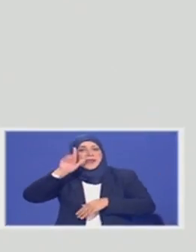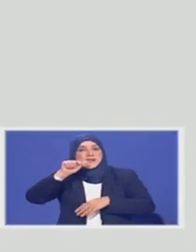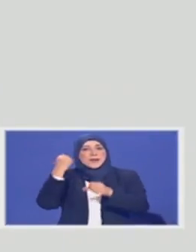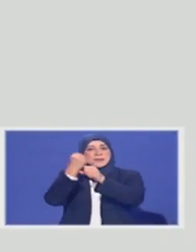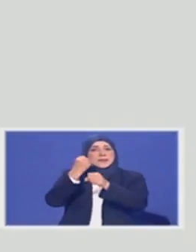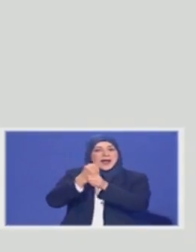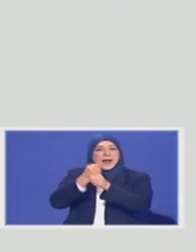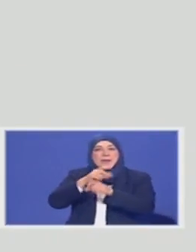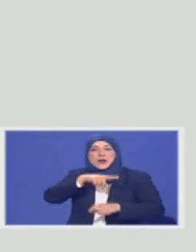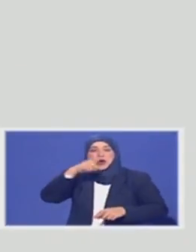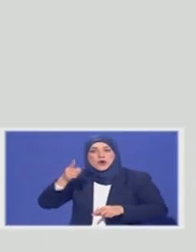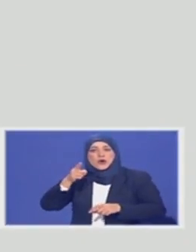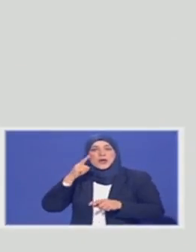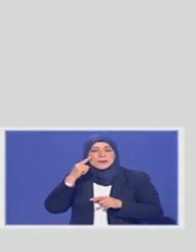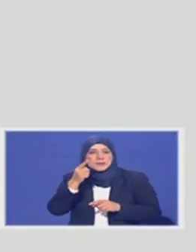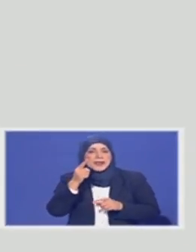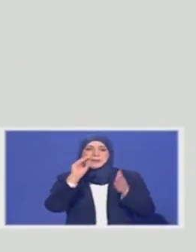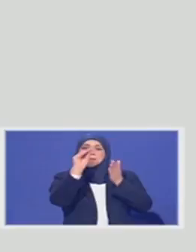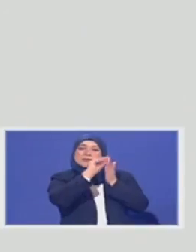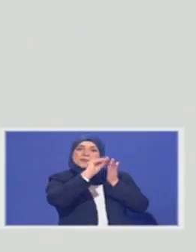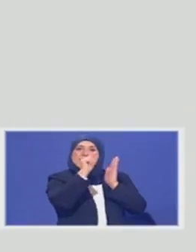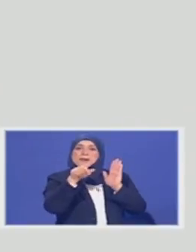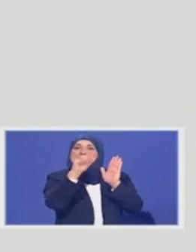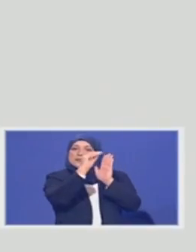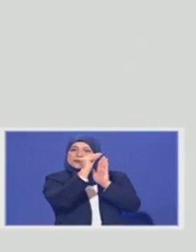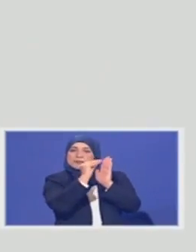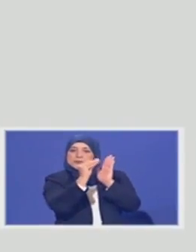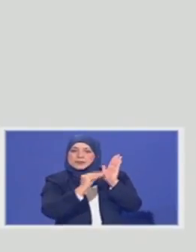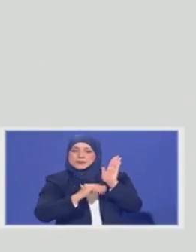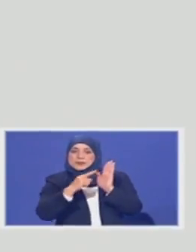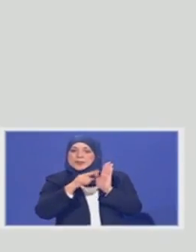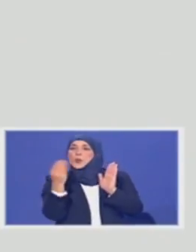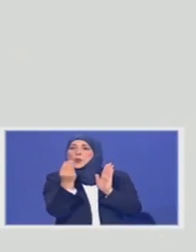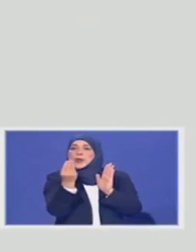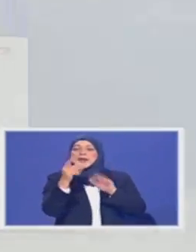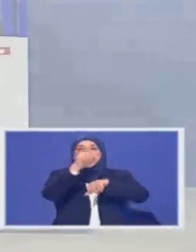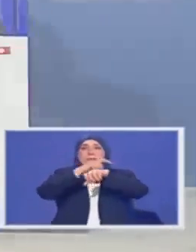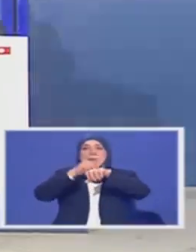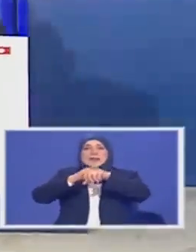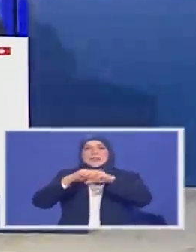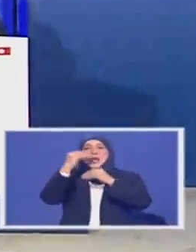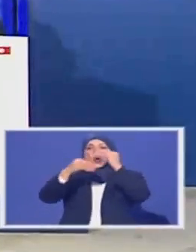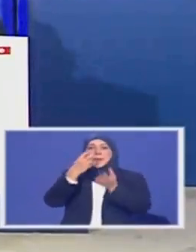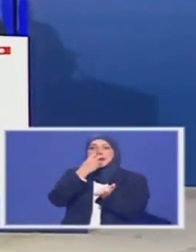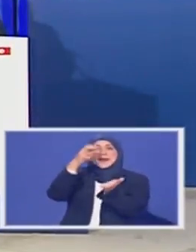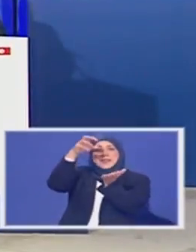التراخيص باش تكون حسب الاستمارة اللي هي موجودة في البلديات أو في مراكز